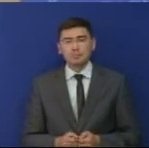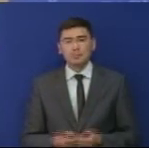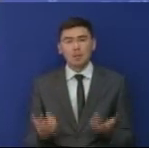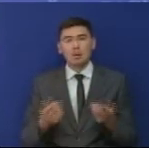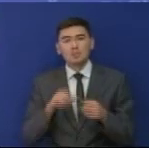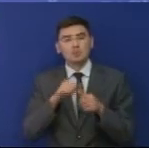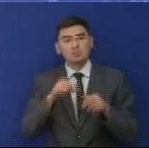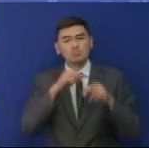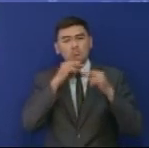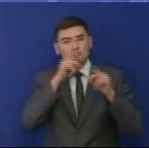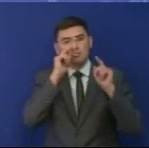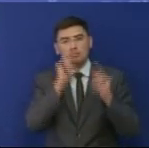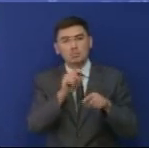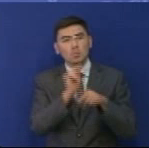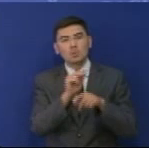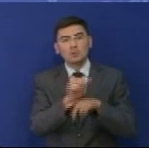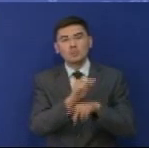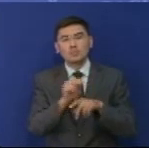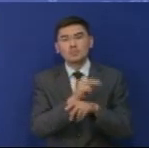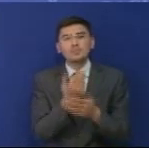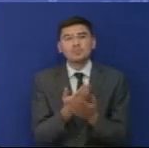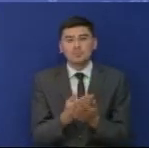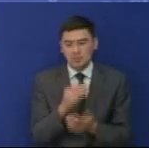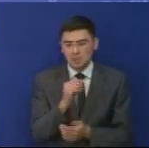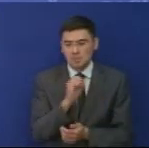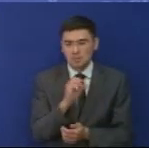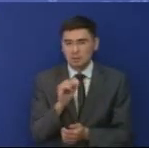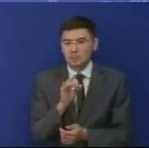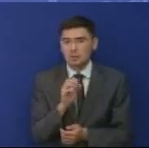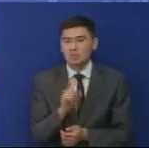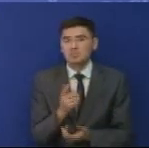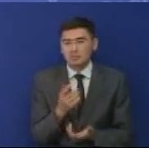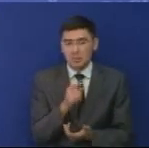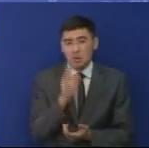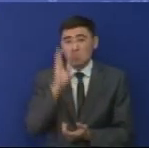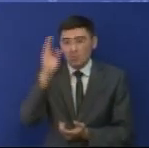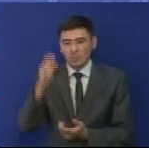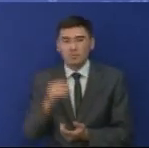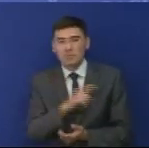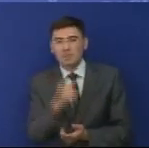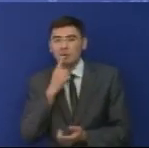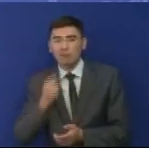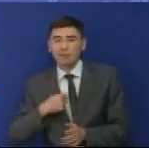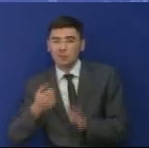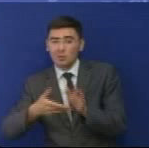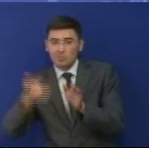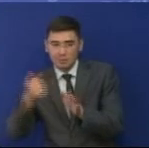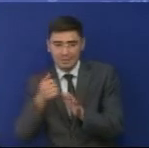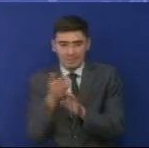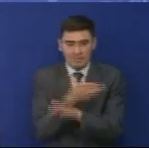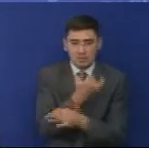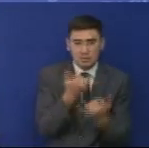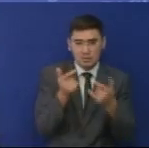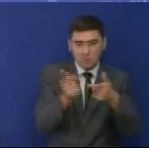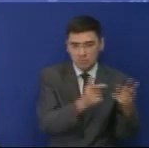Особое внимание подготовке ЖАС-Сарбаза, будущих призывников, будущих воинов, мы